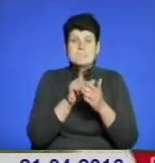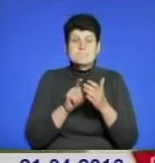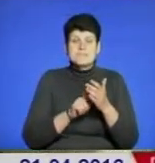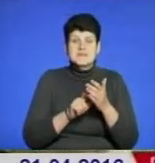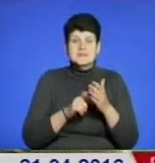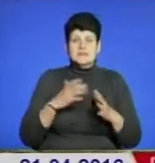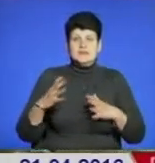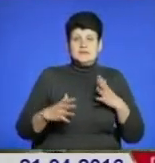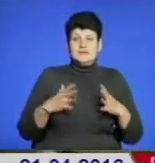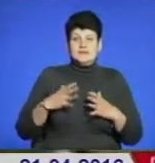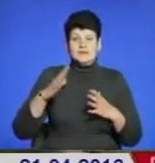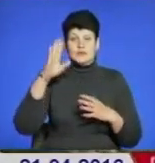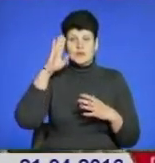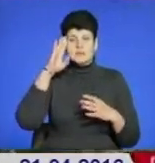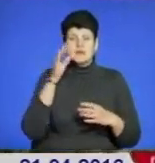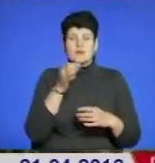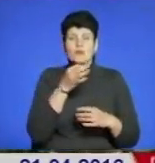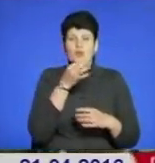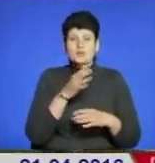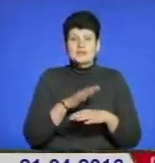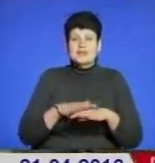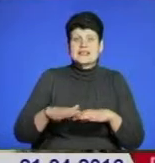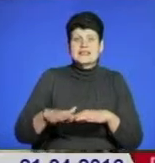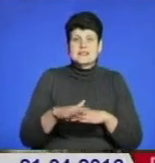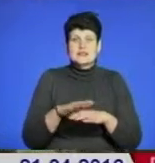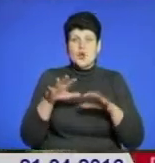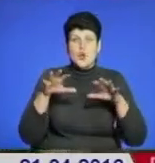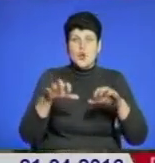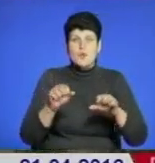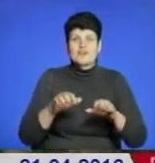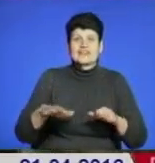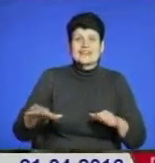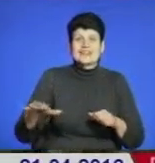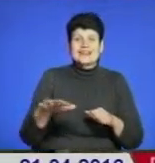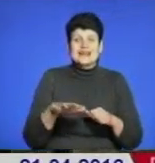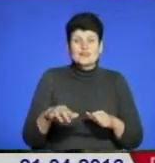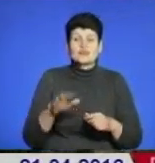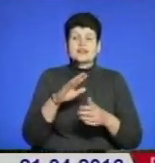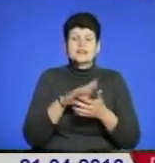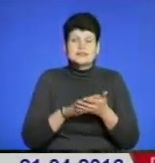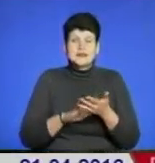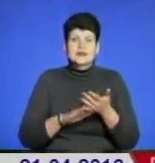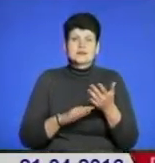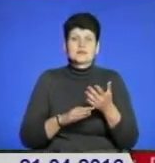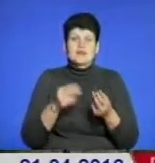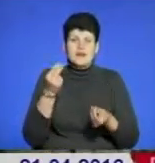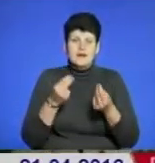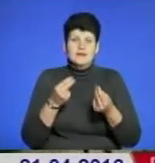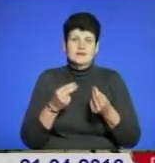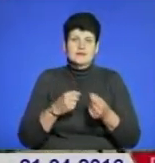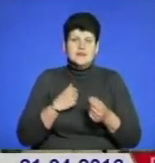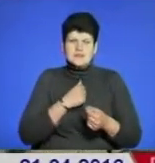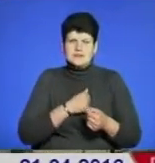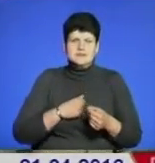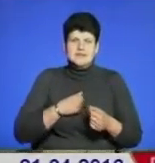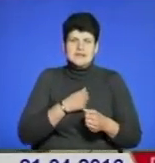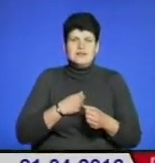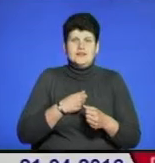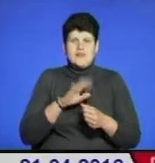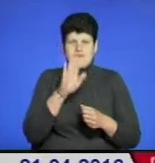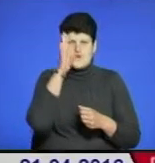підбадьорює бійців. Подобається населенню окупованих територій, а тому і далі гратиме на зло усім ворогам.